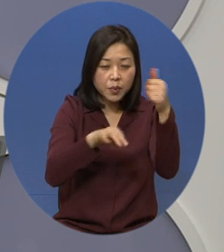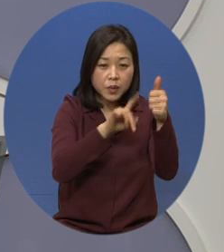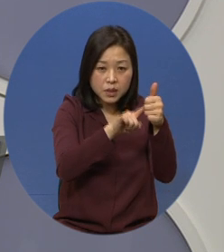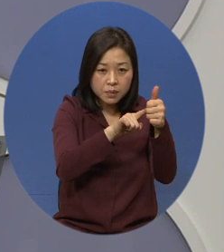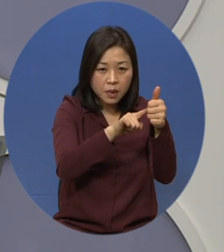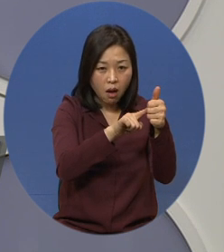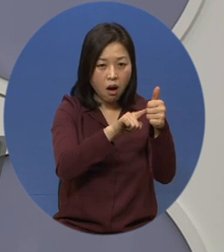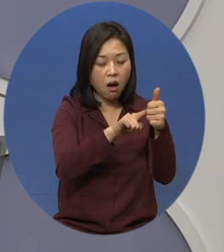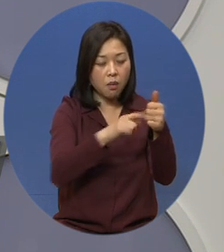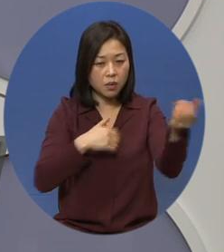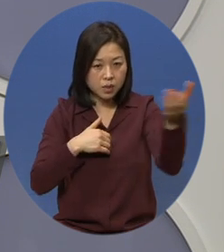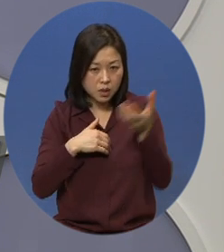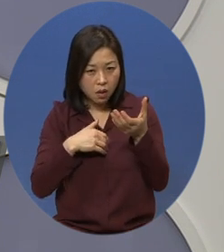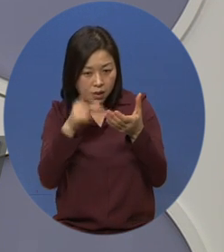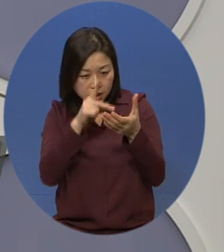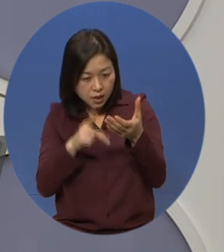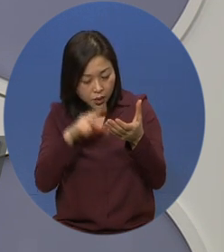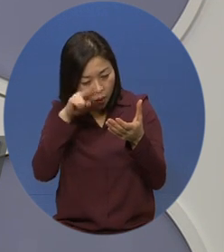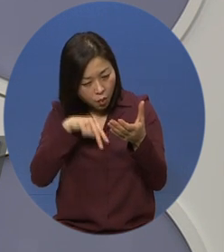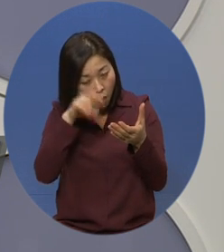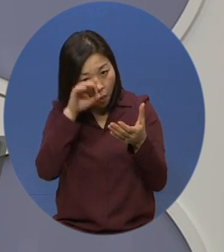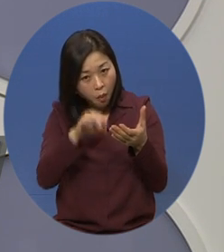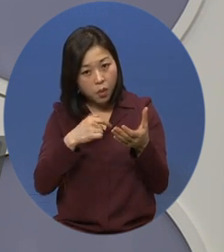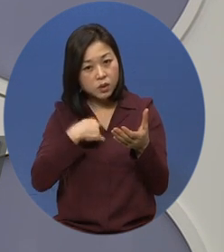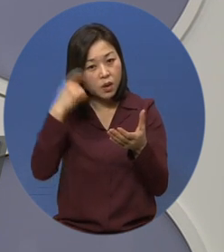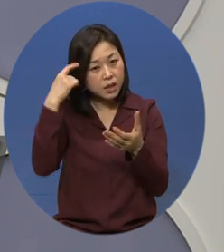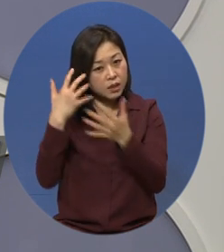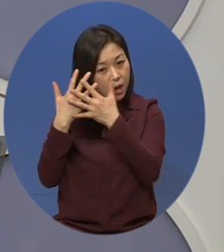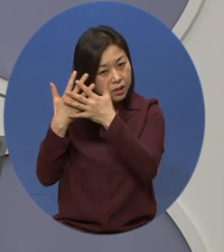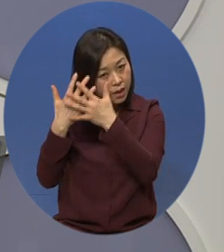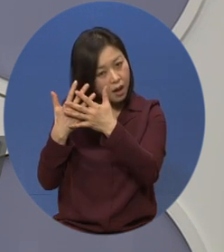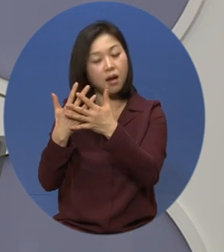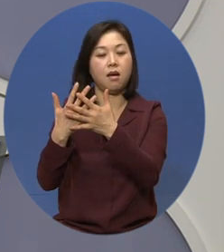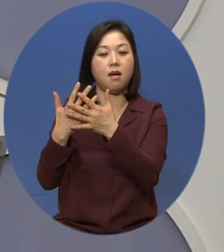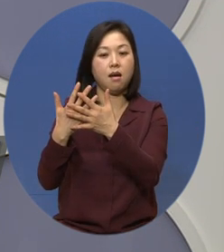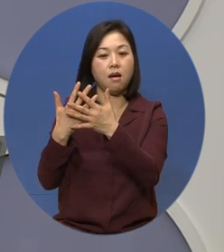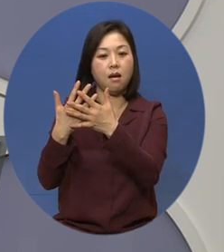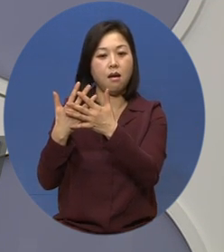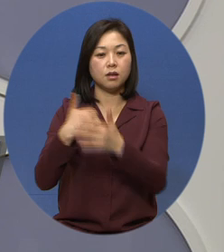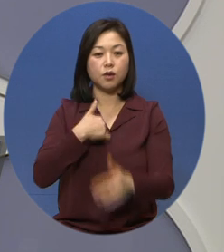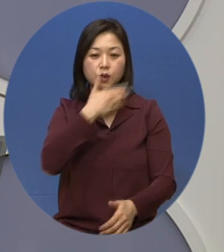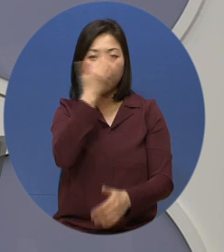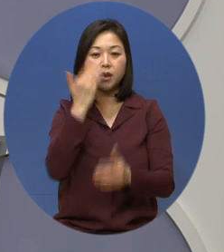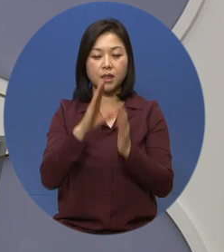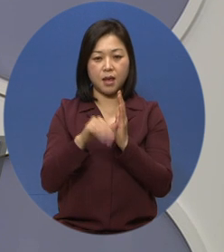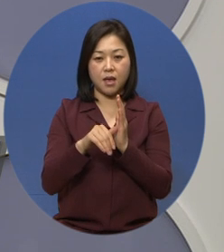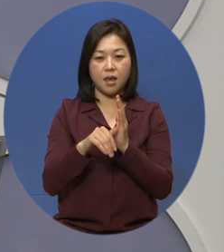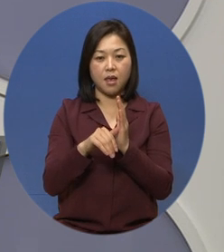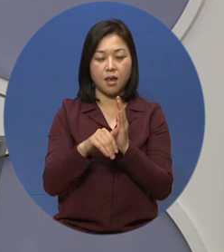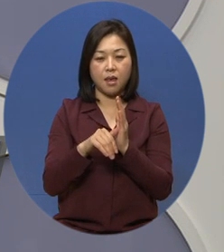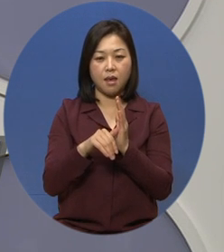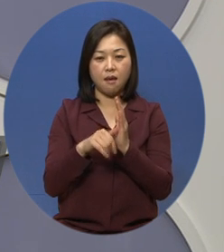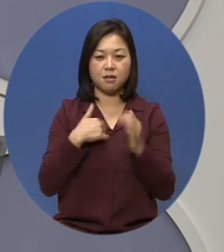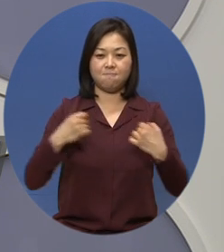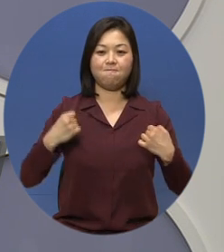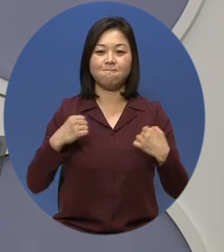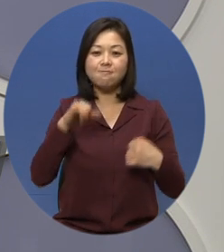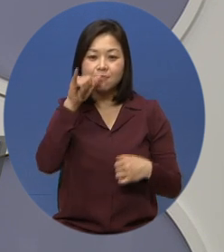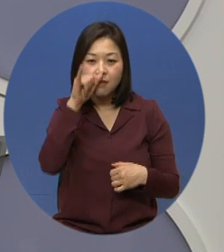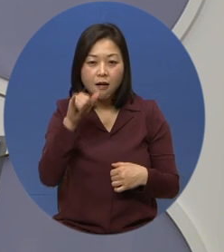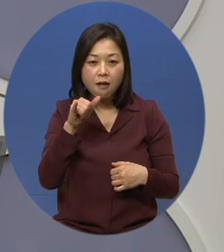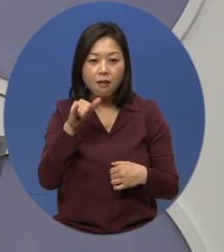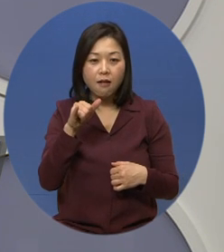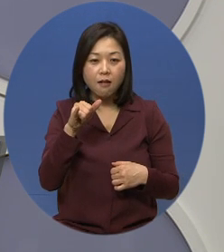하면서 제 저의 상상력과 줘 저도 그때는 젊어 쓰니까 혈기가 있으니까